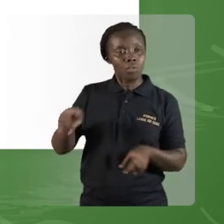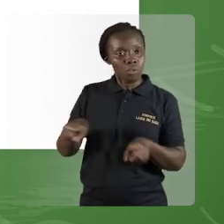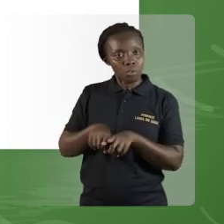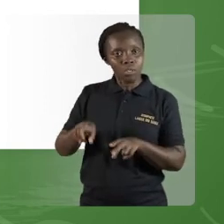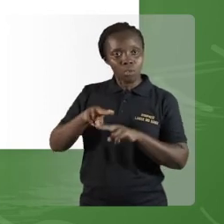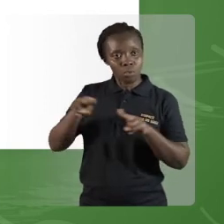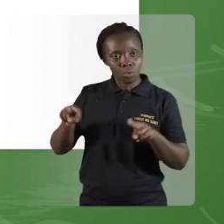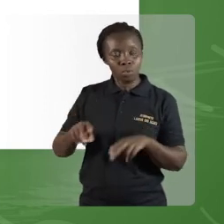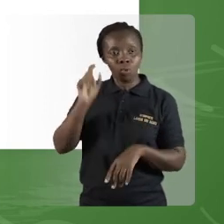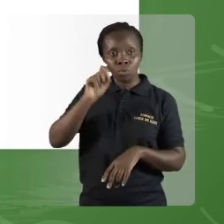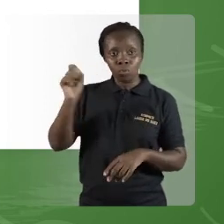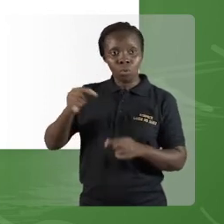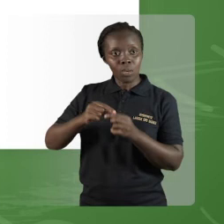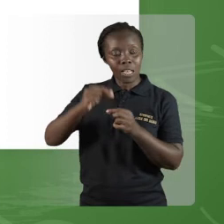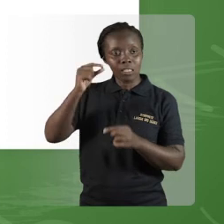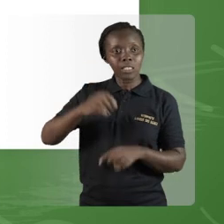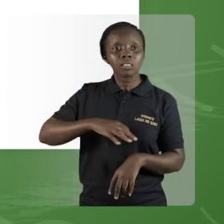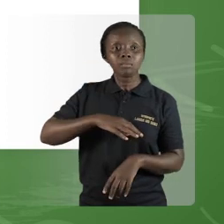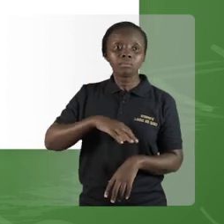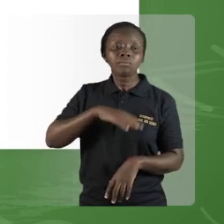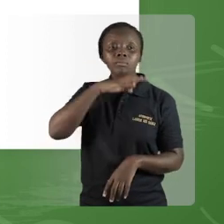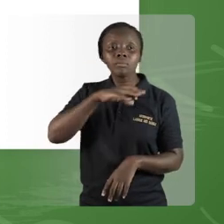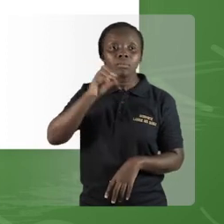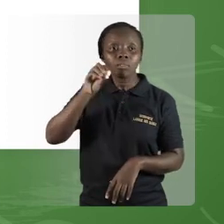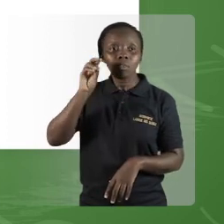tige reste dans sa position verticale.